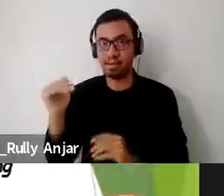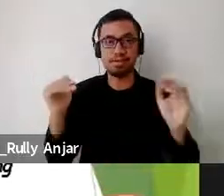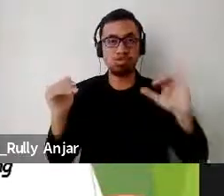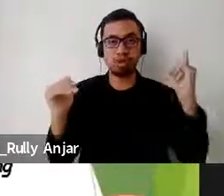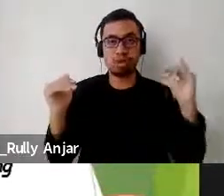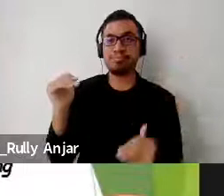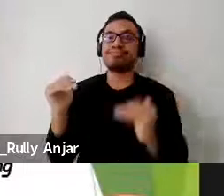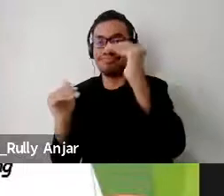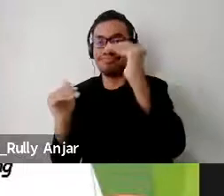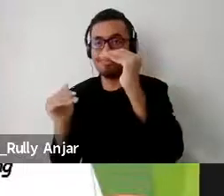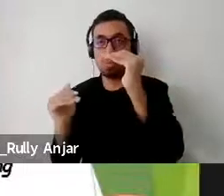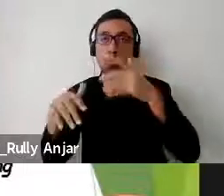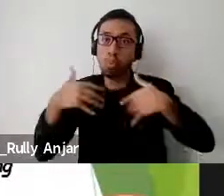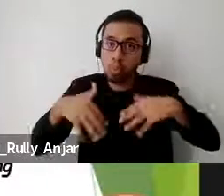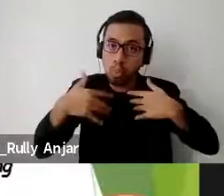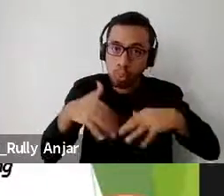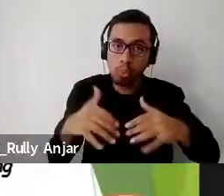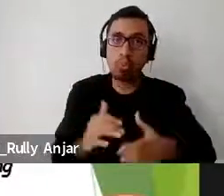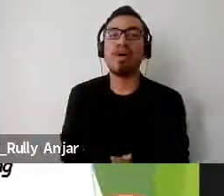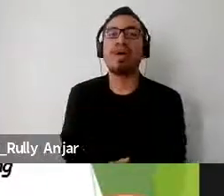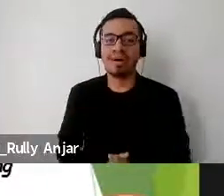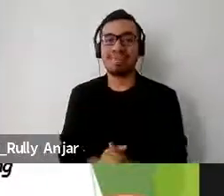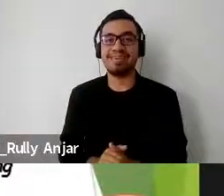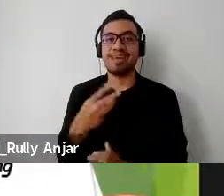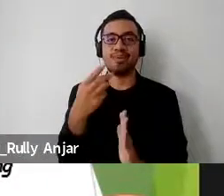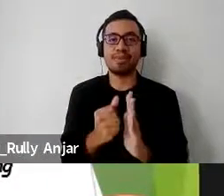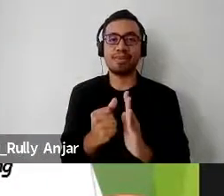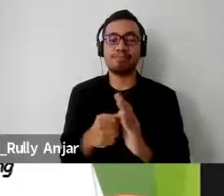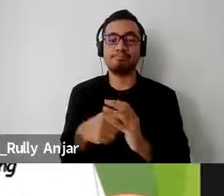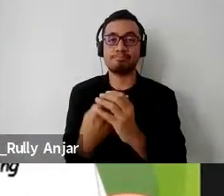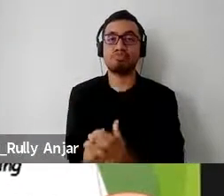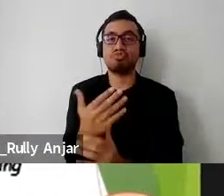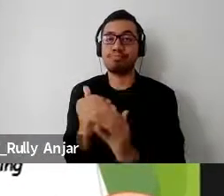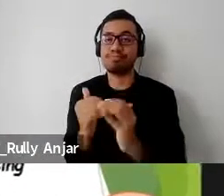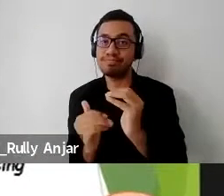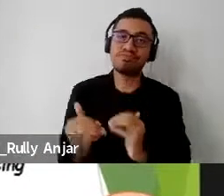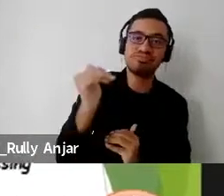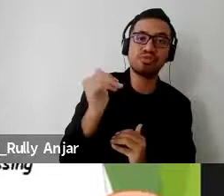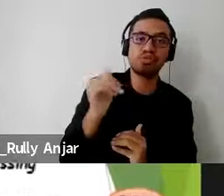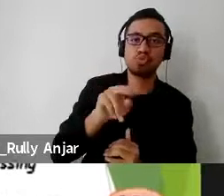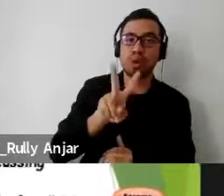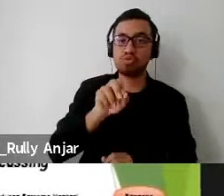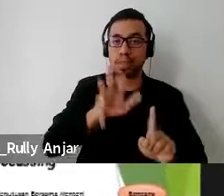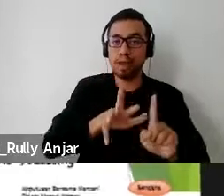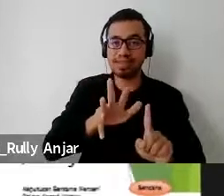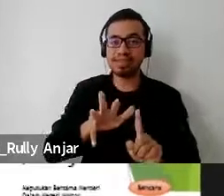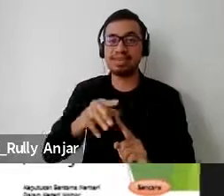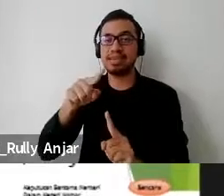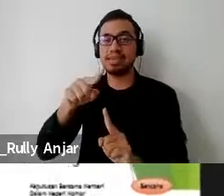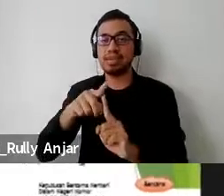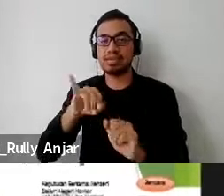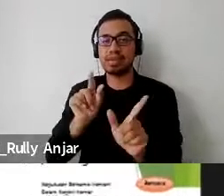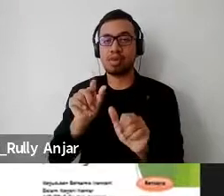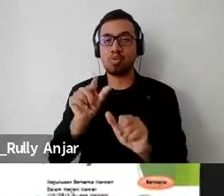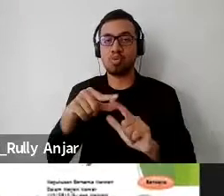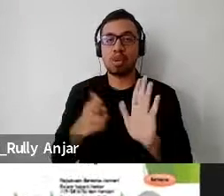melihat bahwa pertumbuhan ekonomi di DIY pada tahun 2019 di triwulan 4, kita